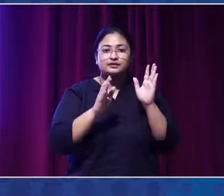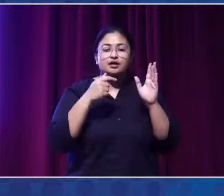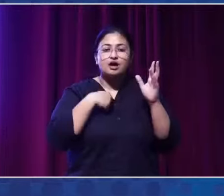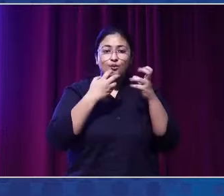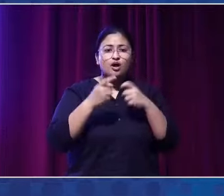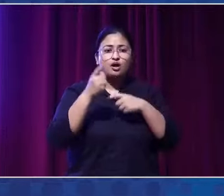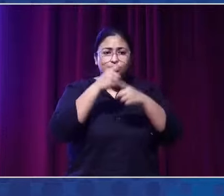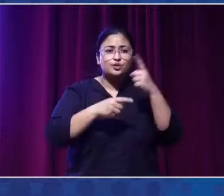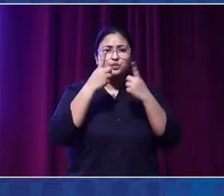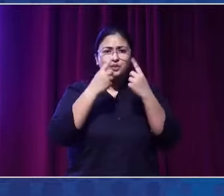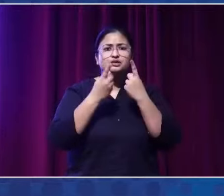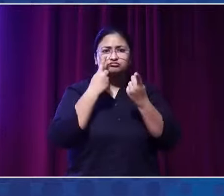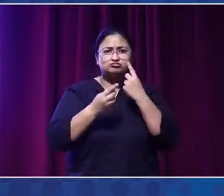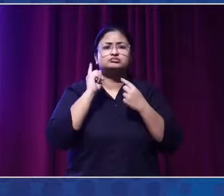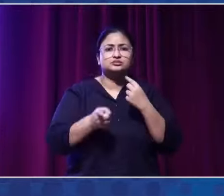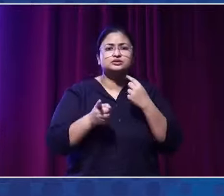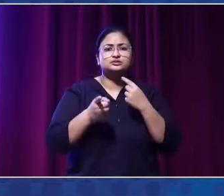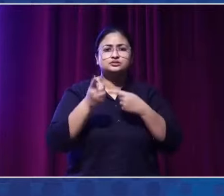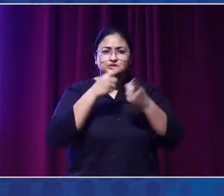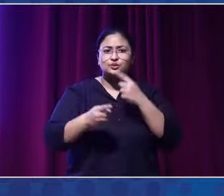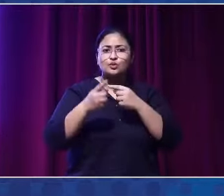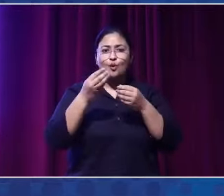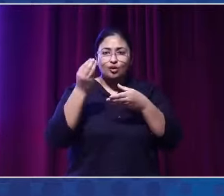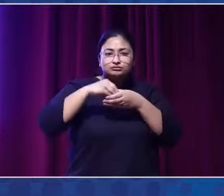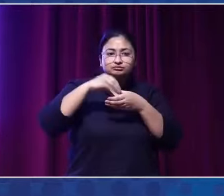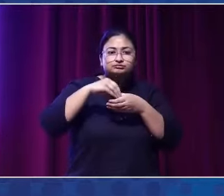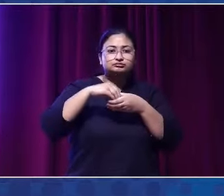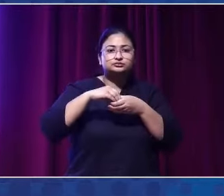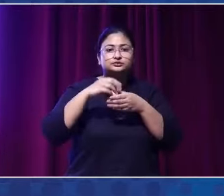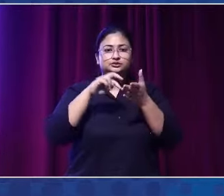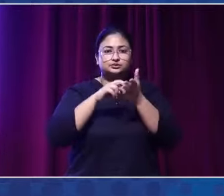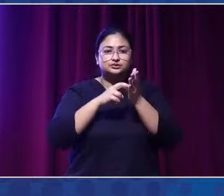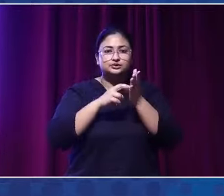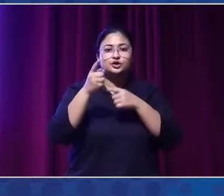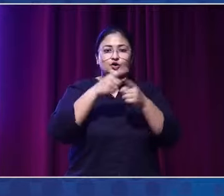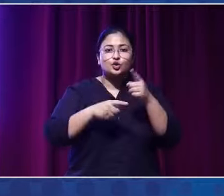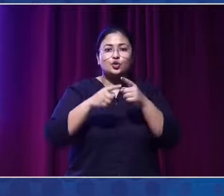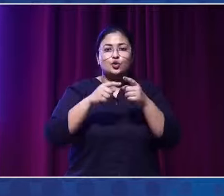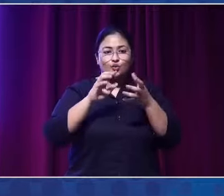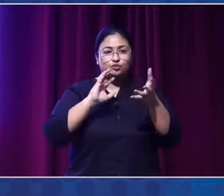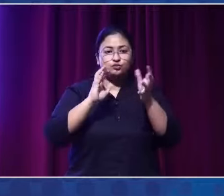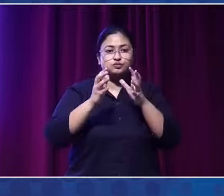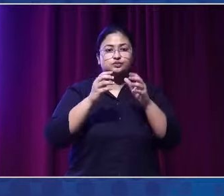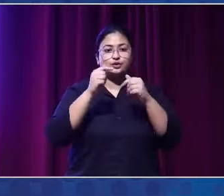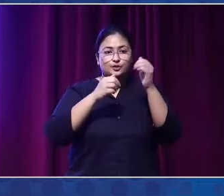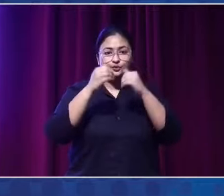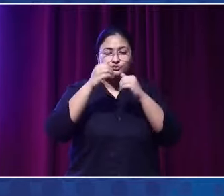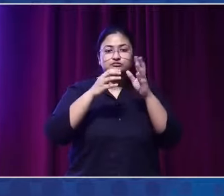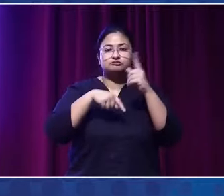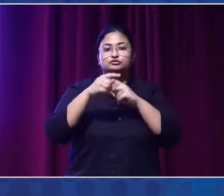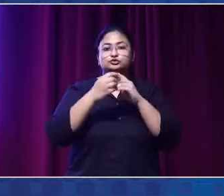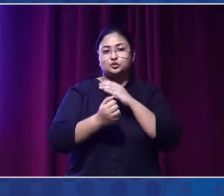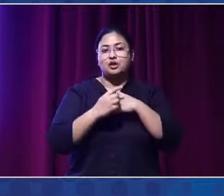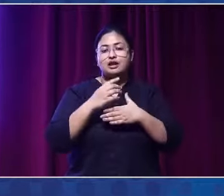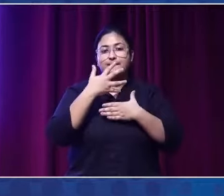करें, बिकॉज जितना वो पार्टिसिपेट करेंगे उतना ही लोकतंत्र में उनका विश्वास और ट्रस्ट बना रहेगा। एंड वी, दैट्स व्हाट इज